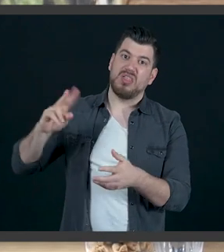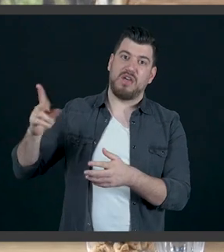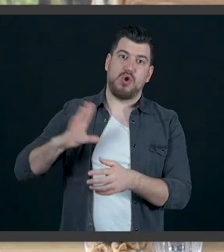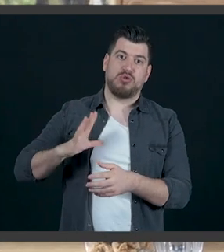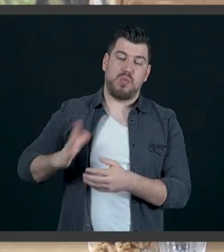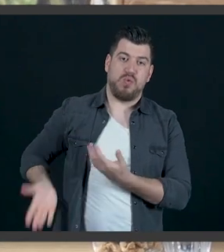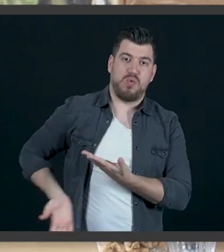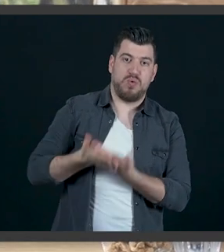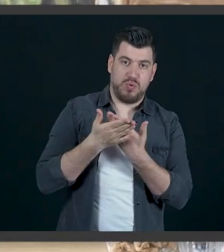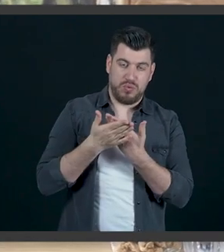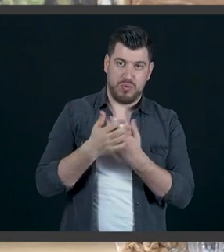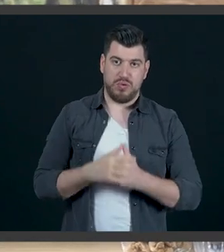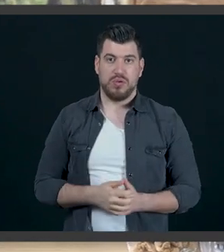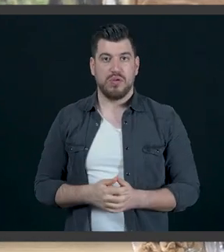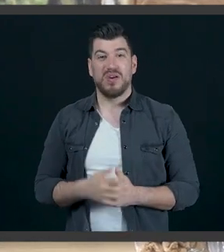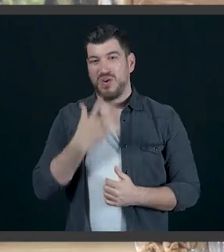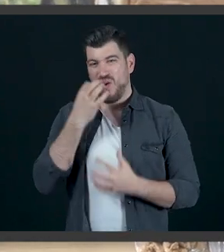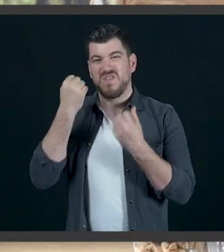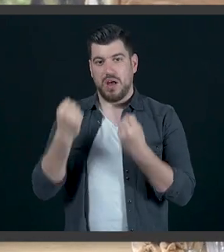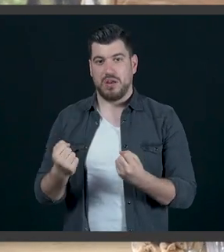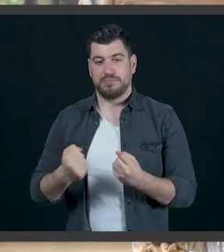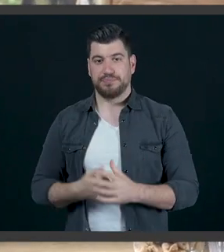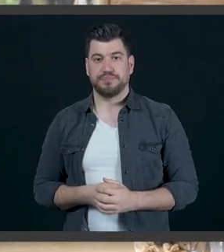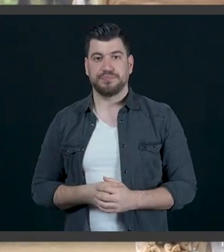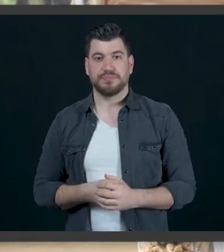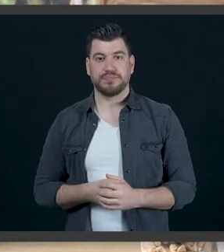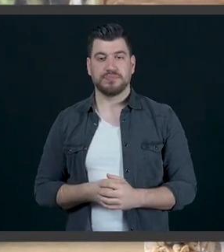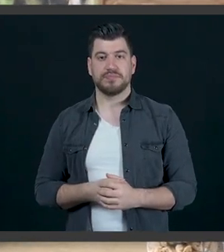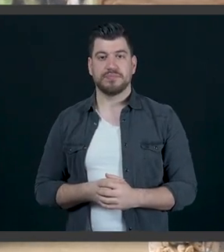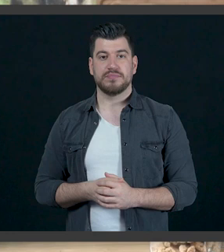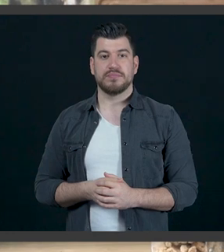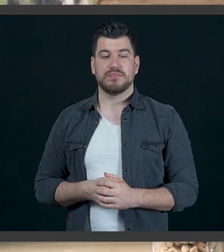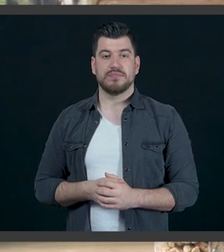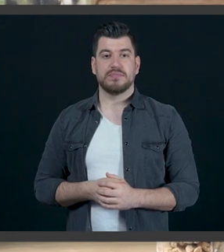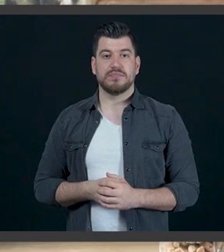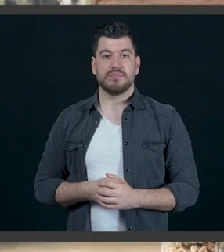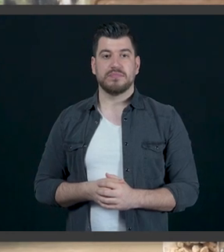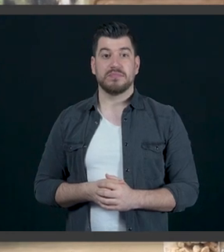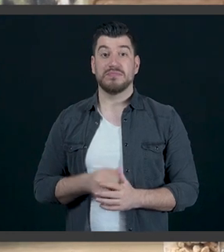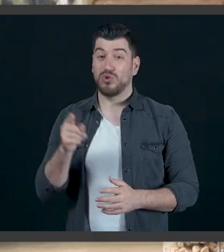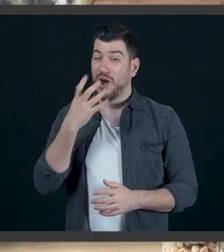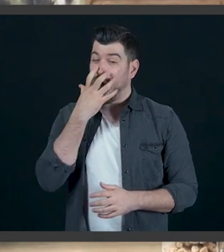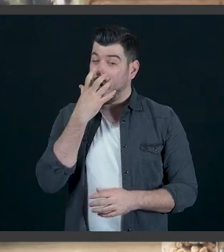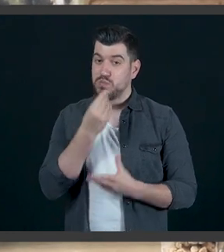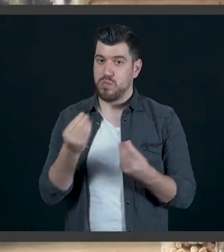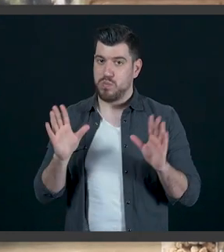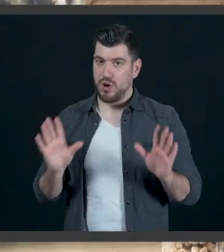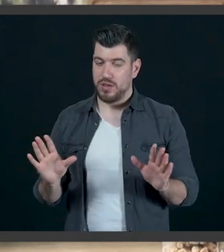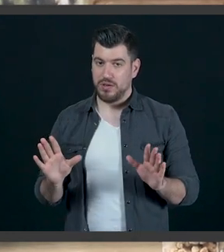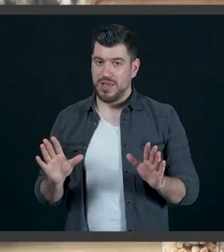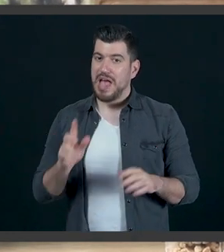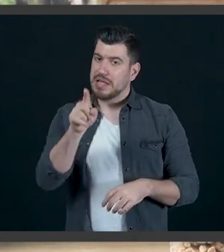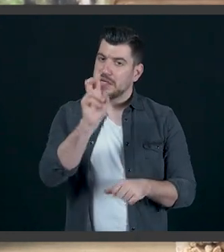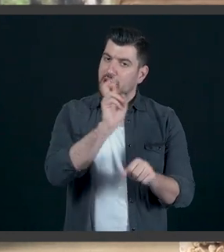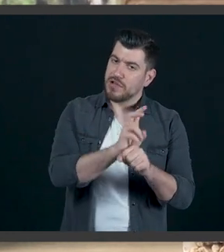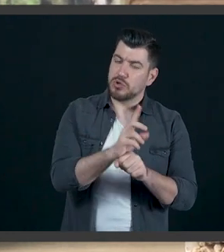λίγο βοήθεια γιατί είναι βαρύ το μείγμα μας. Και ήρθε η ώρα να το βγάλουμε. Καίει τώρα. Αφήστε το